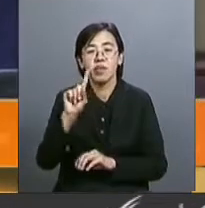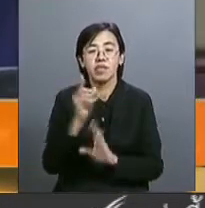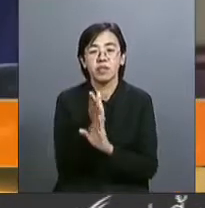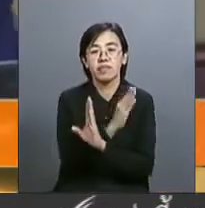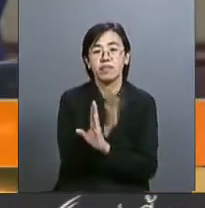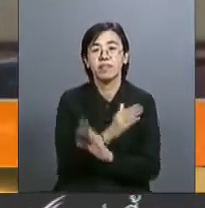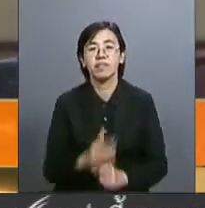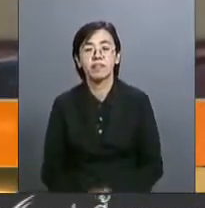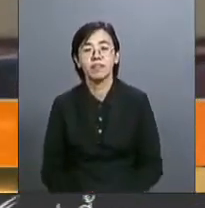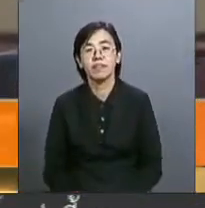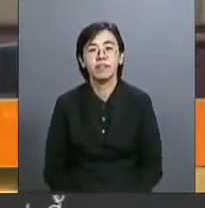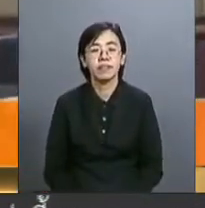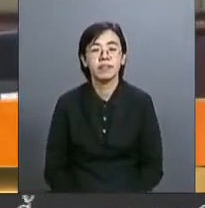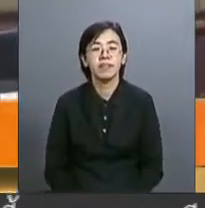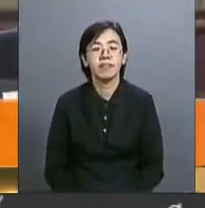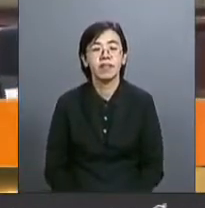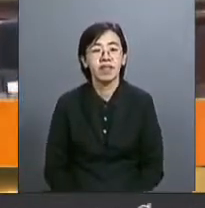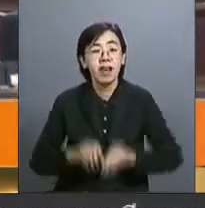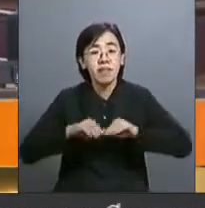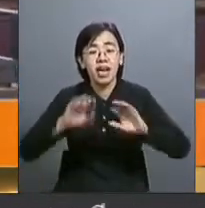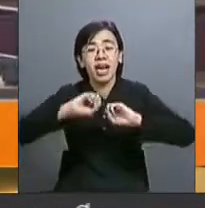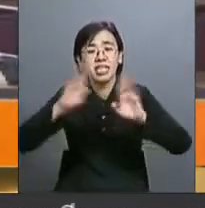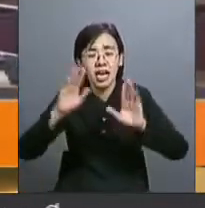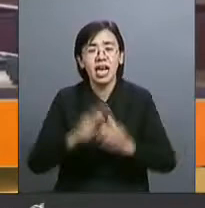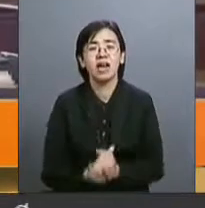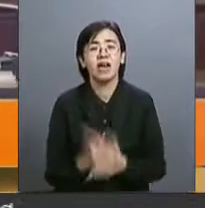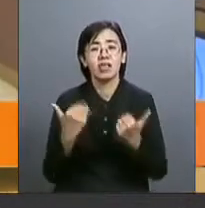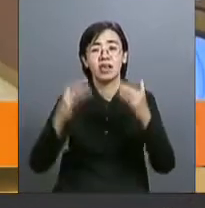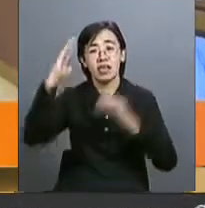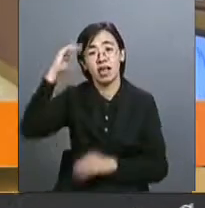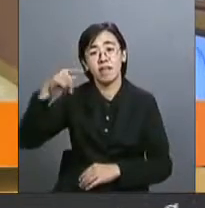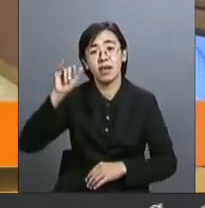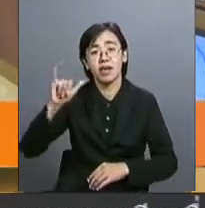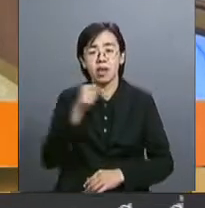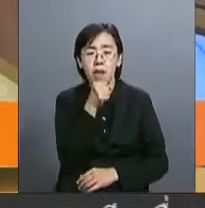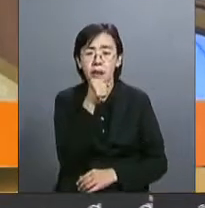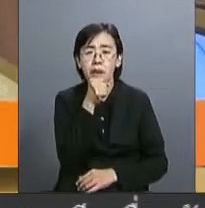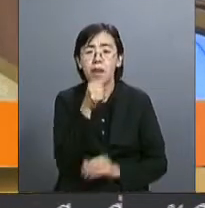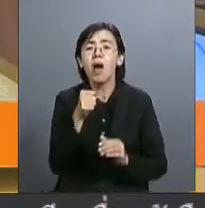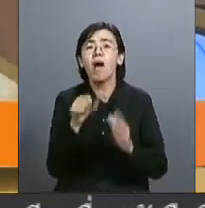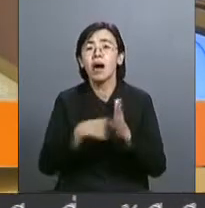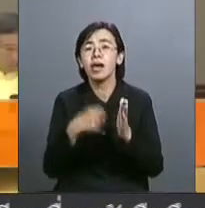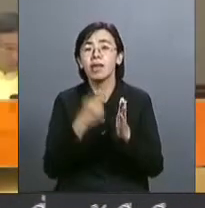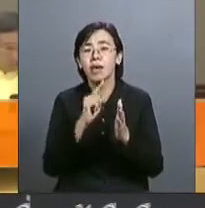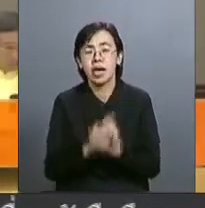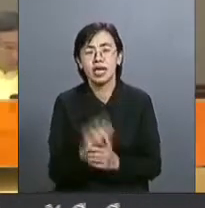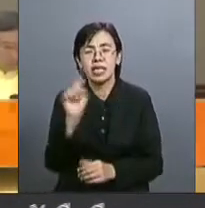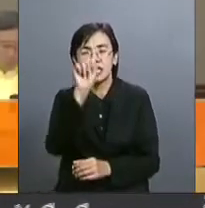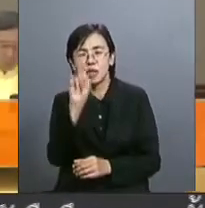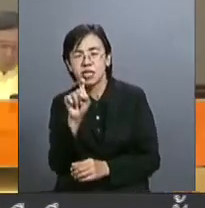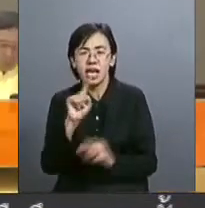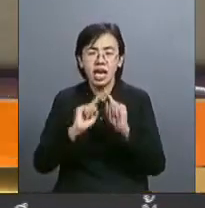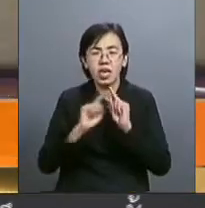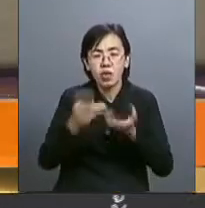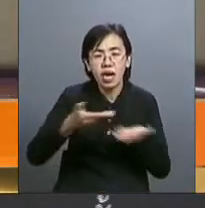าและการประกาศจุดยืนและท่าทีของพลเอกประยุทธ์ส่วนหนึ่งอาจจะเป็นผลสืบเนื่องจากข้อสงสัยการพูดคุยระ